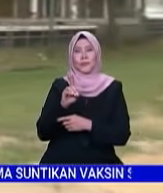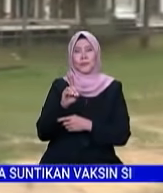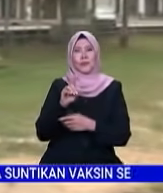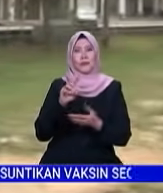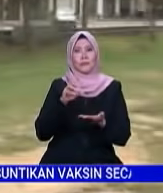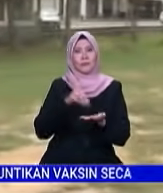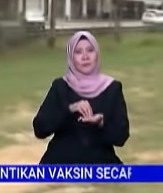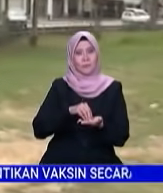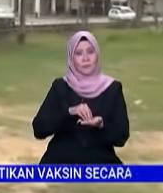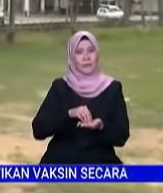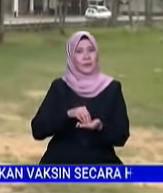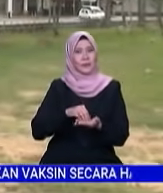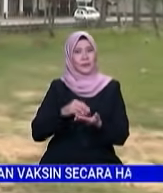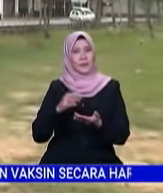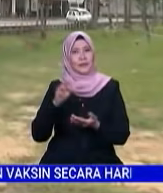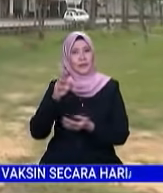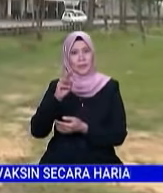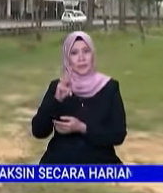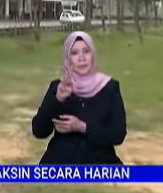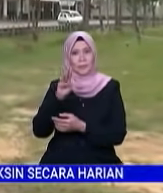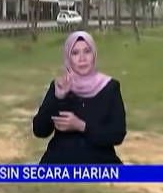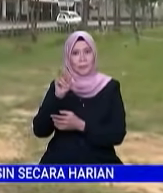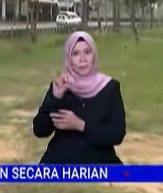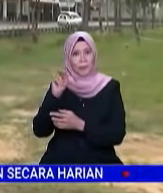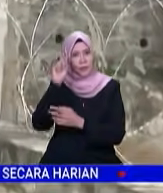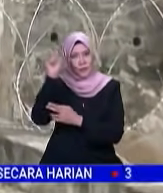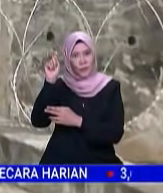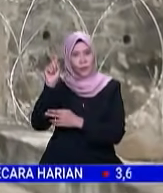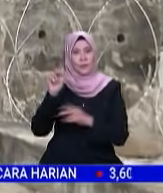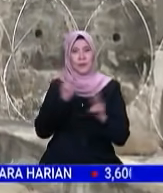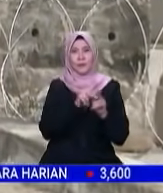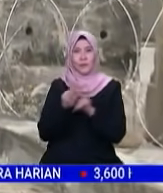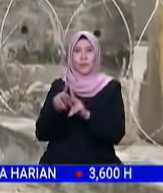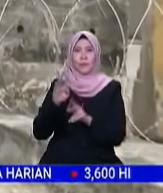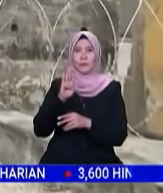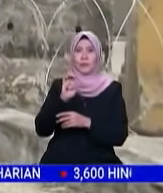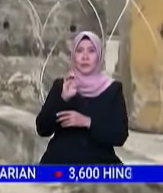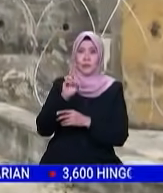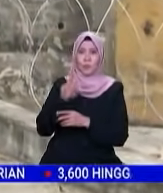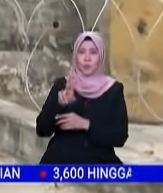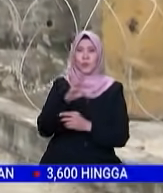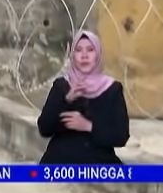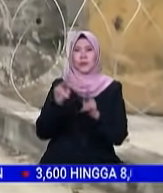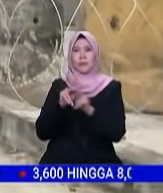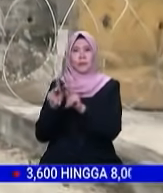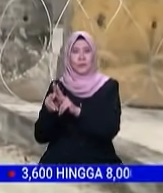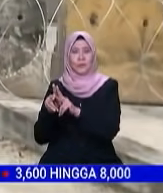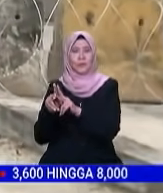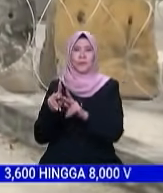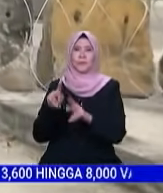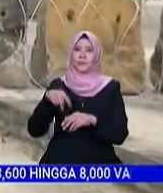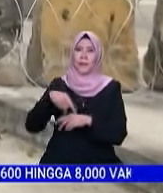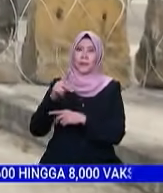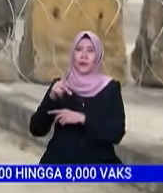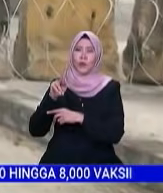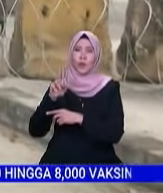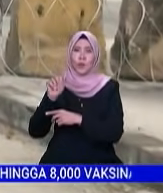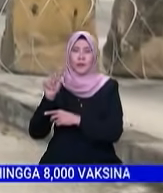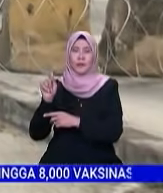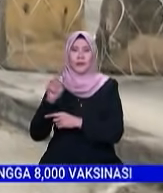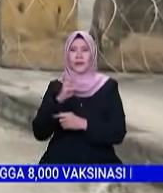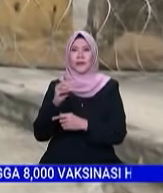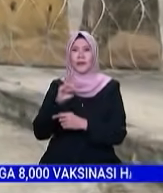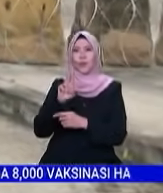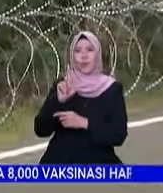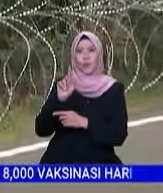Mukim Bandi, Kemaman, Terengganu, PKPD Kampung Bedu, Kampung Temalian dan Kampung Pamah Kulat dalam Mukim